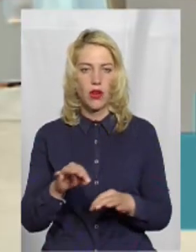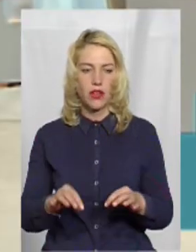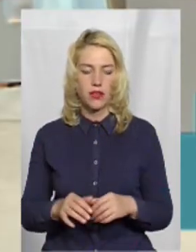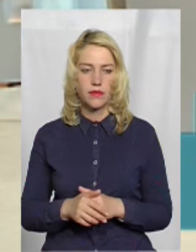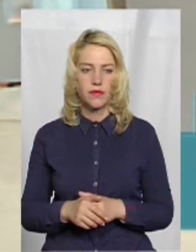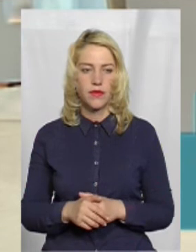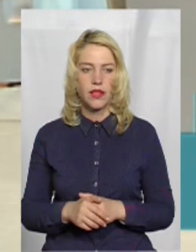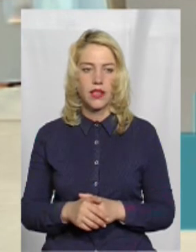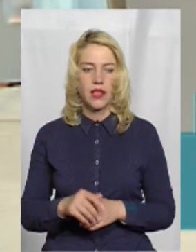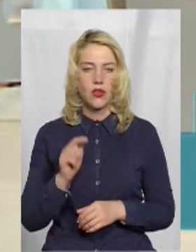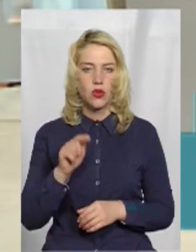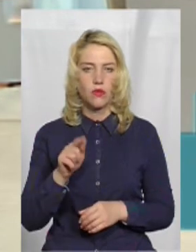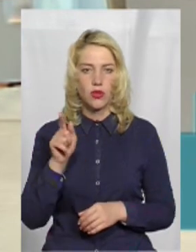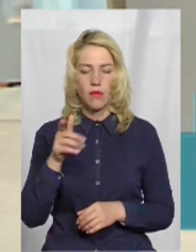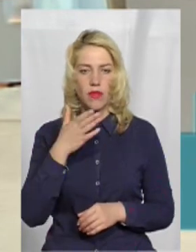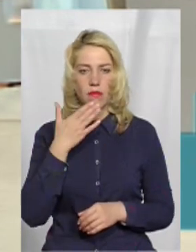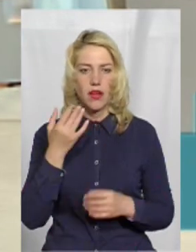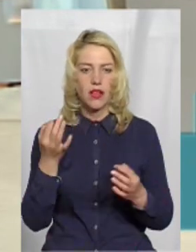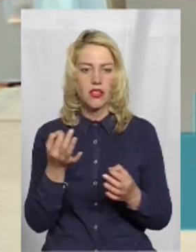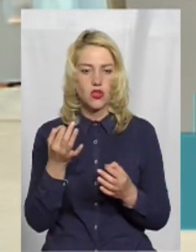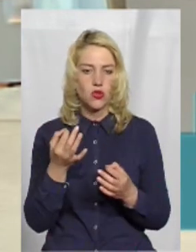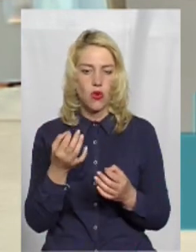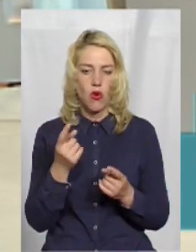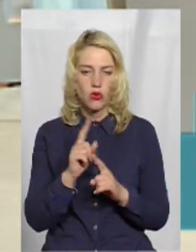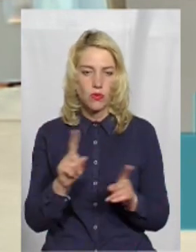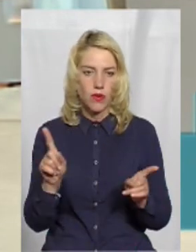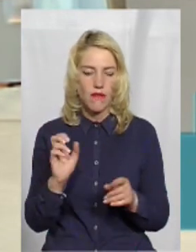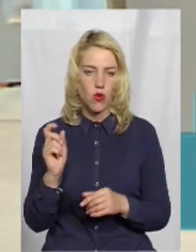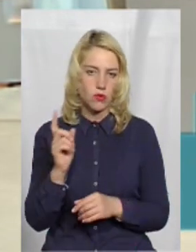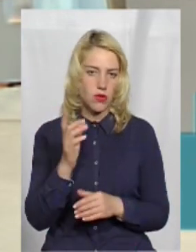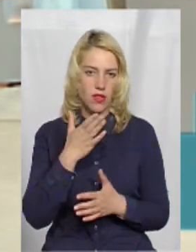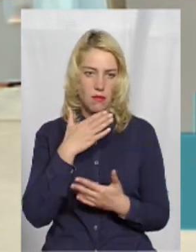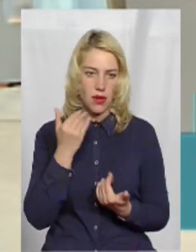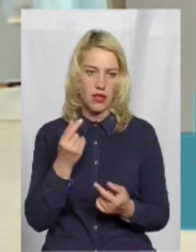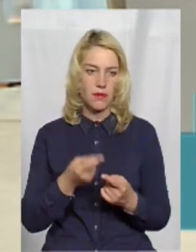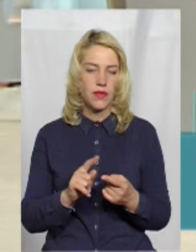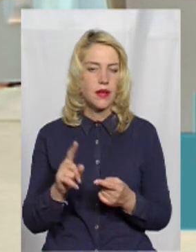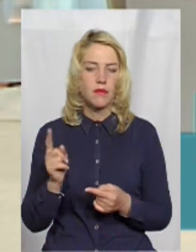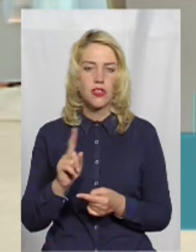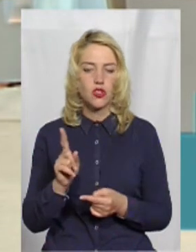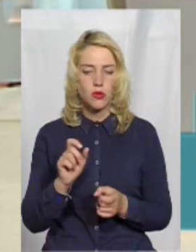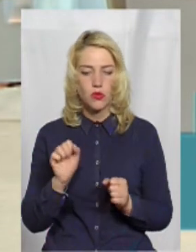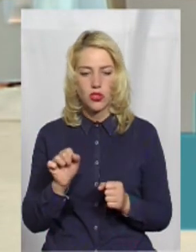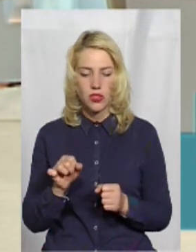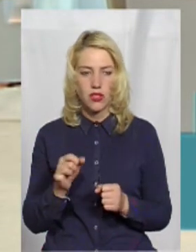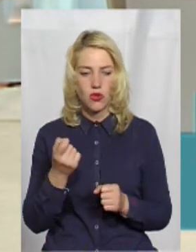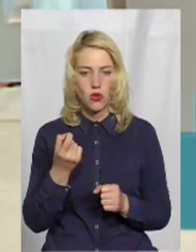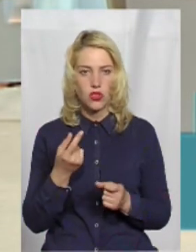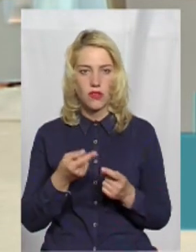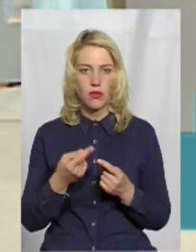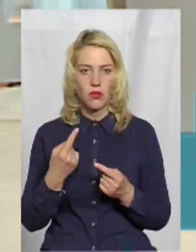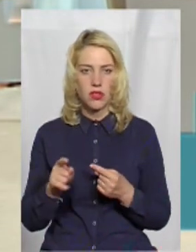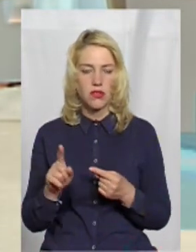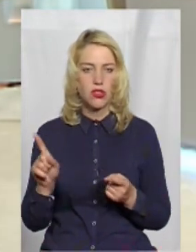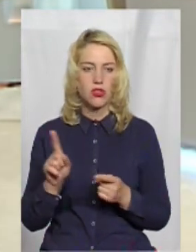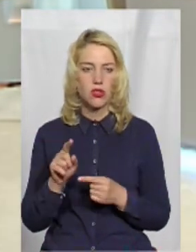саме. Тобто там немає чогось особливого в господарюванні. Те, що чим вона, можливо, трошки почала відрізнятися, це те,